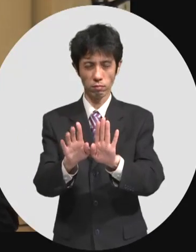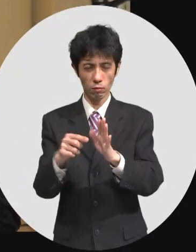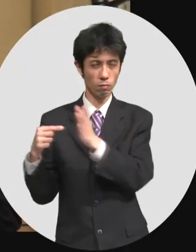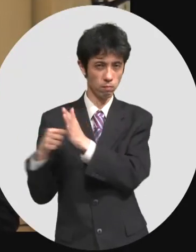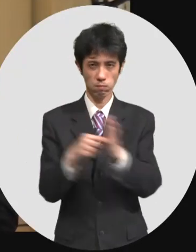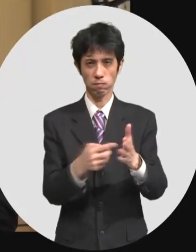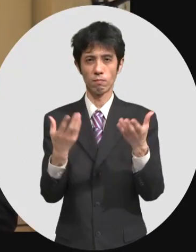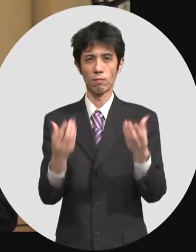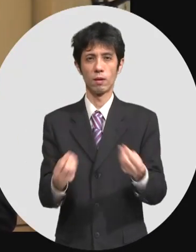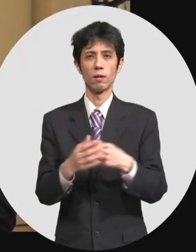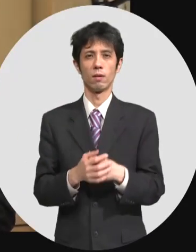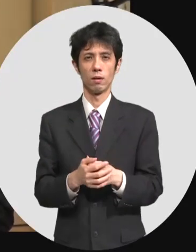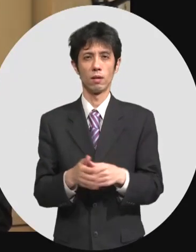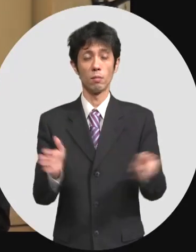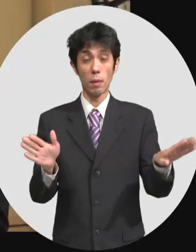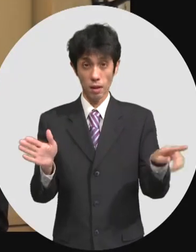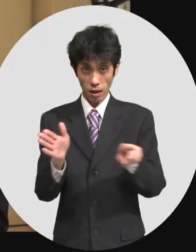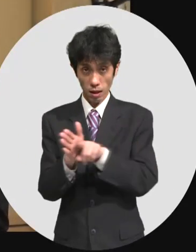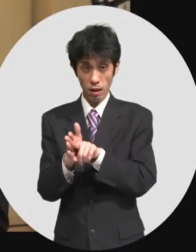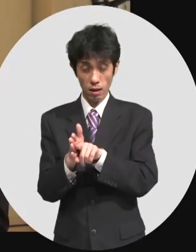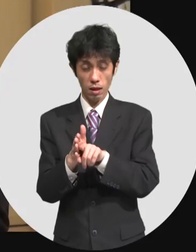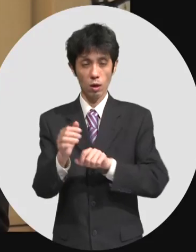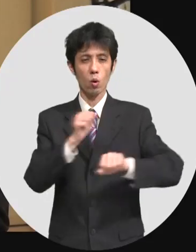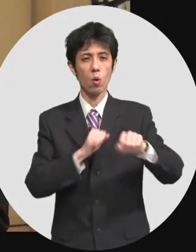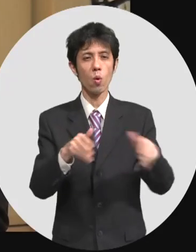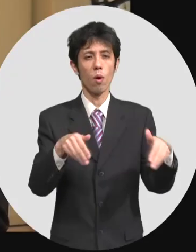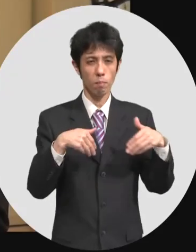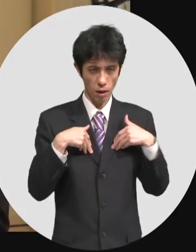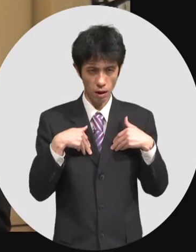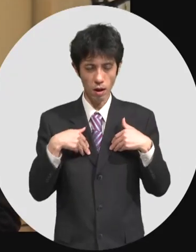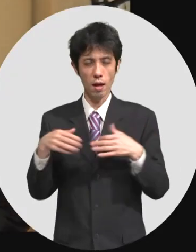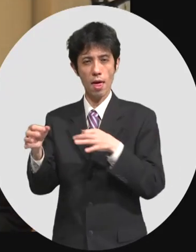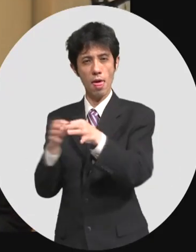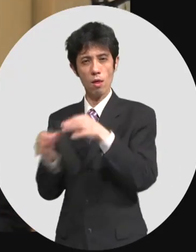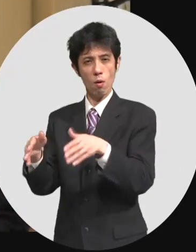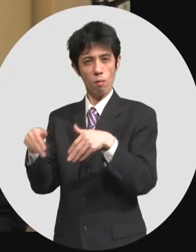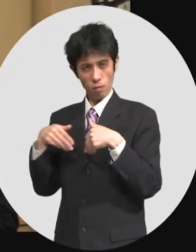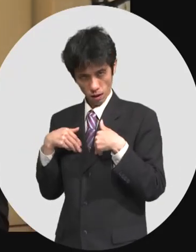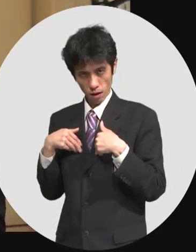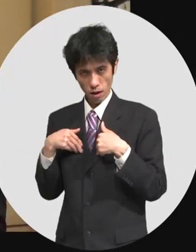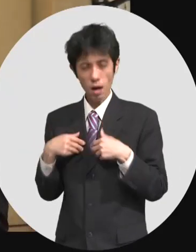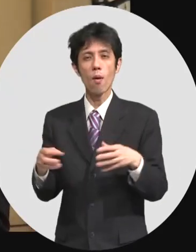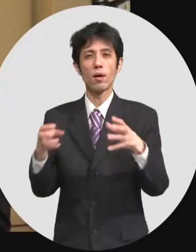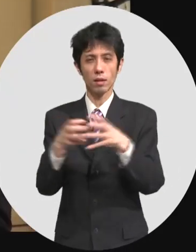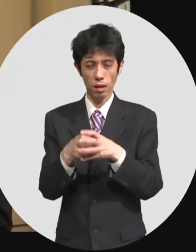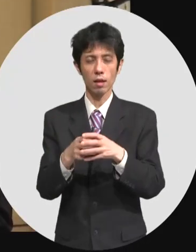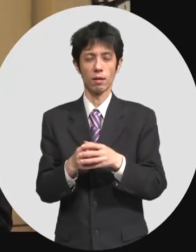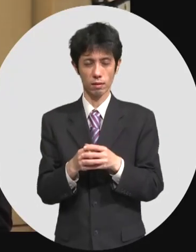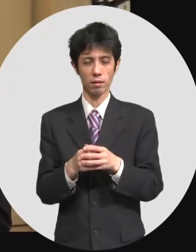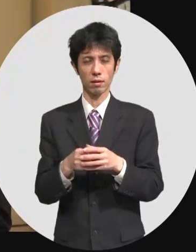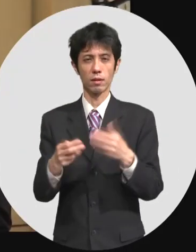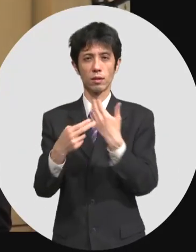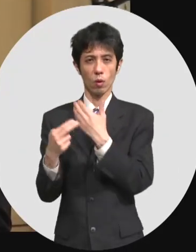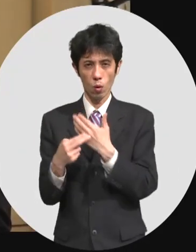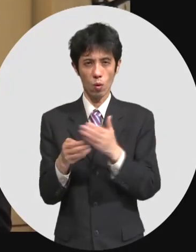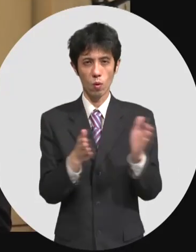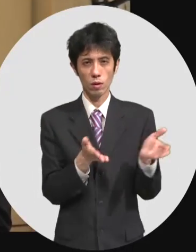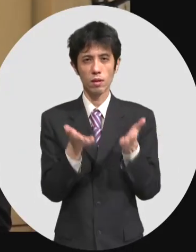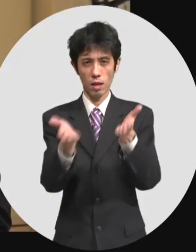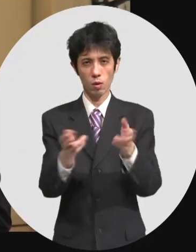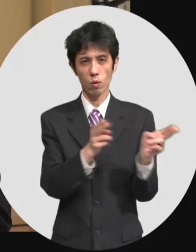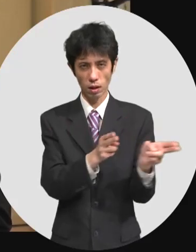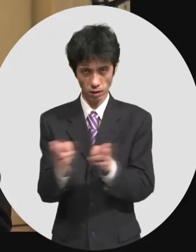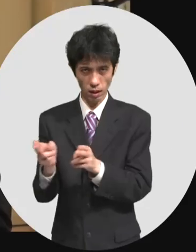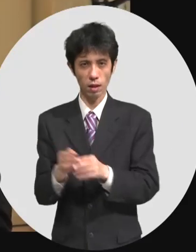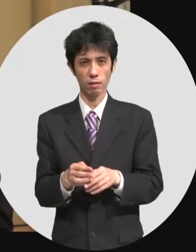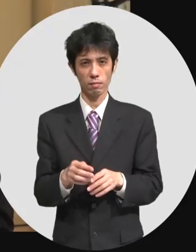の皆様の行動の自粛、また事業者の皆様の営業自粛等と合わせまして医